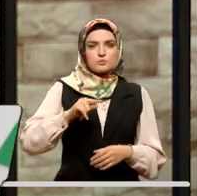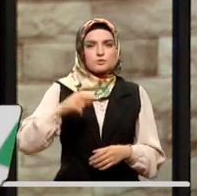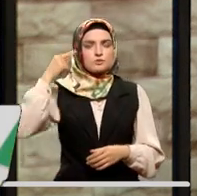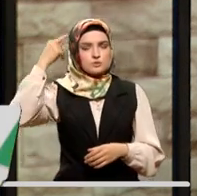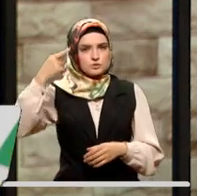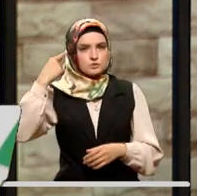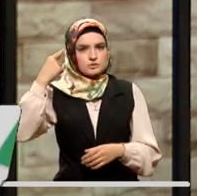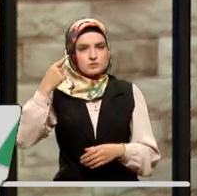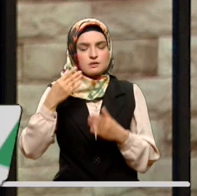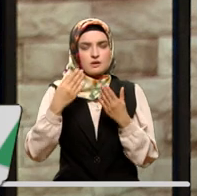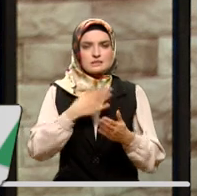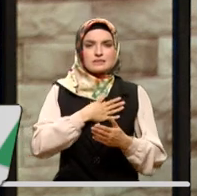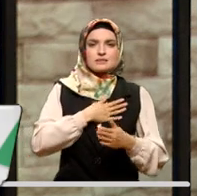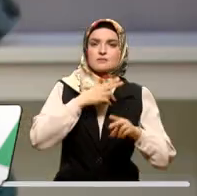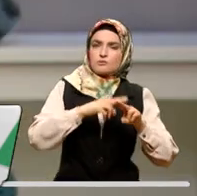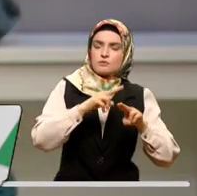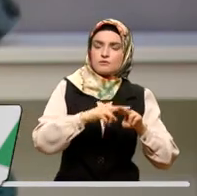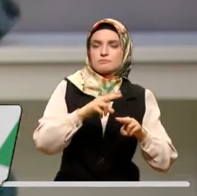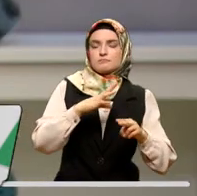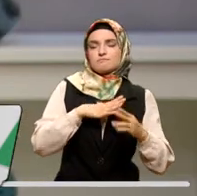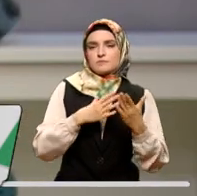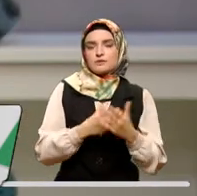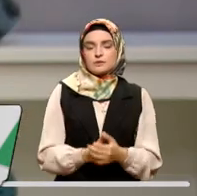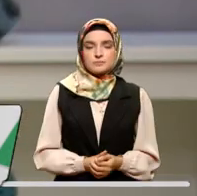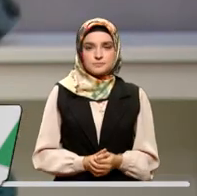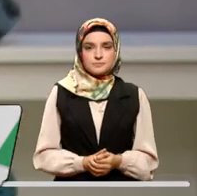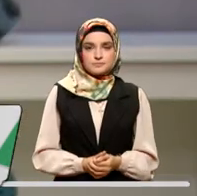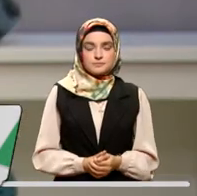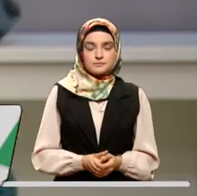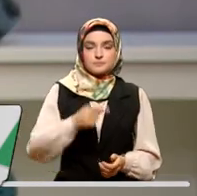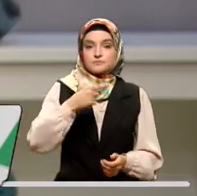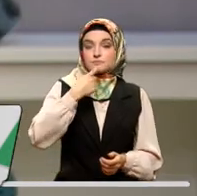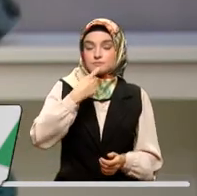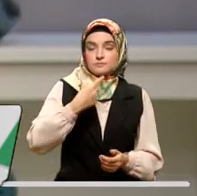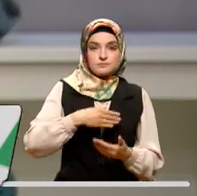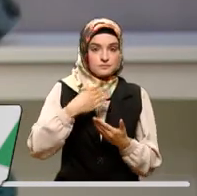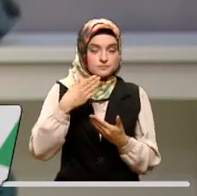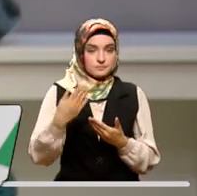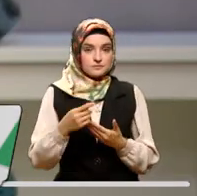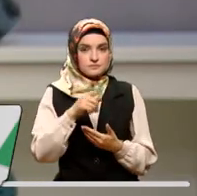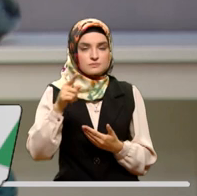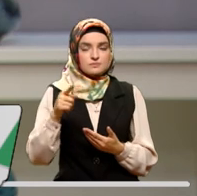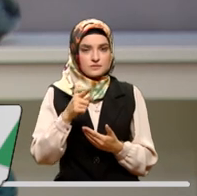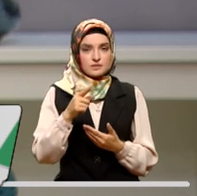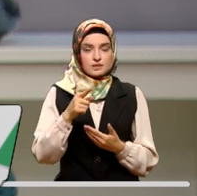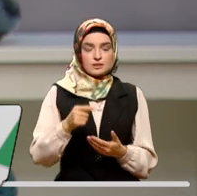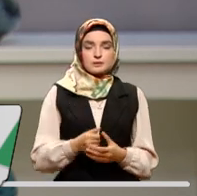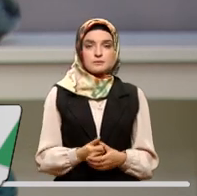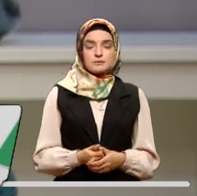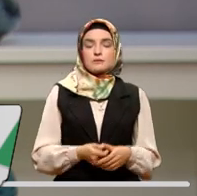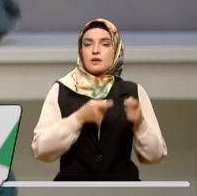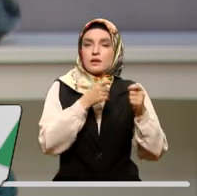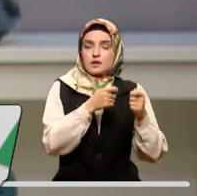yaklaşımla ancak dini öğretebiliriz. Peki hocam şimdi tüm bu söylediklerinizden hareketle benim anladığım ki siz bile